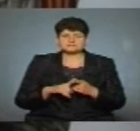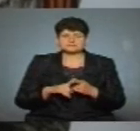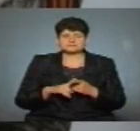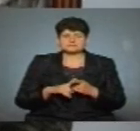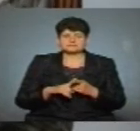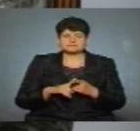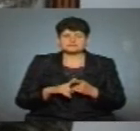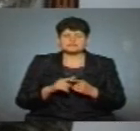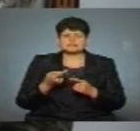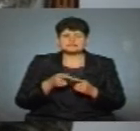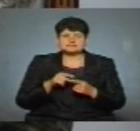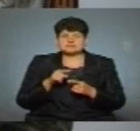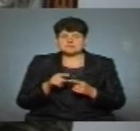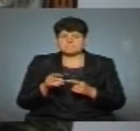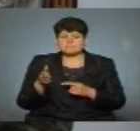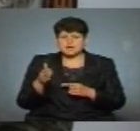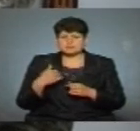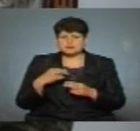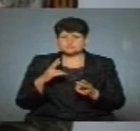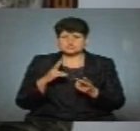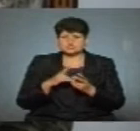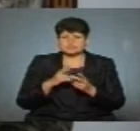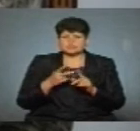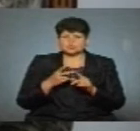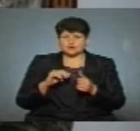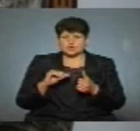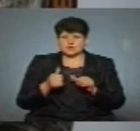Цим прапором нас зустрічали на другій ротації.